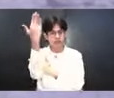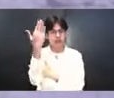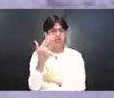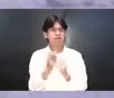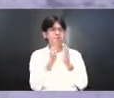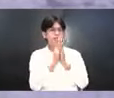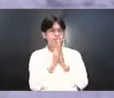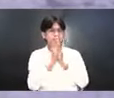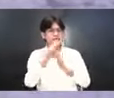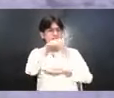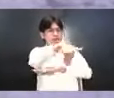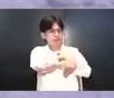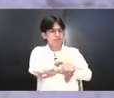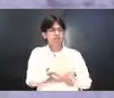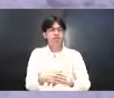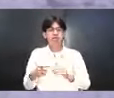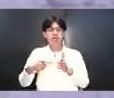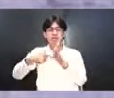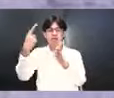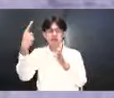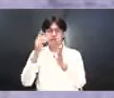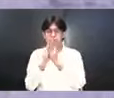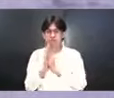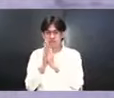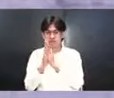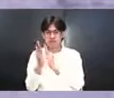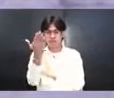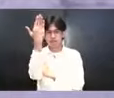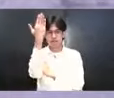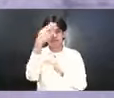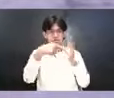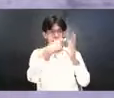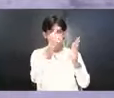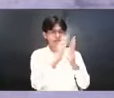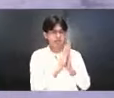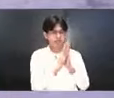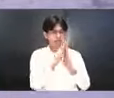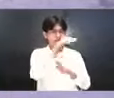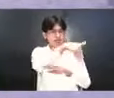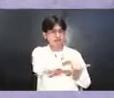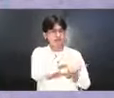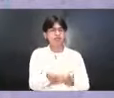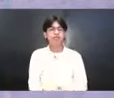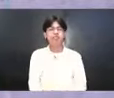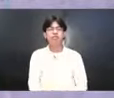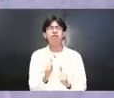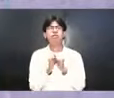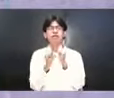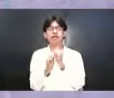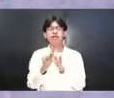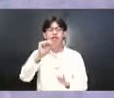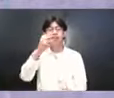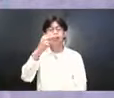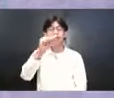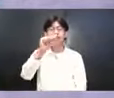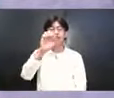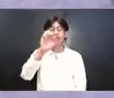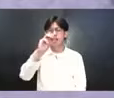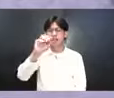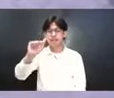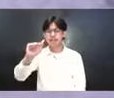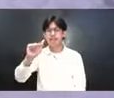1 at the evening. Grabe, Shema. And you know what Shema is trying to declare? The